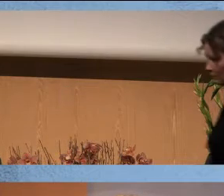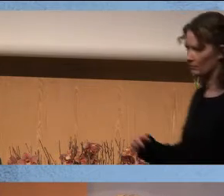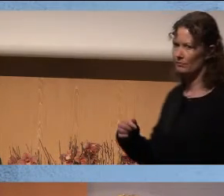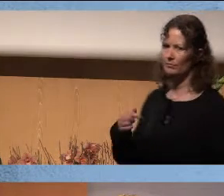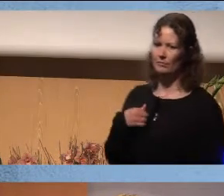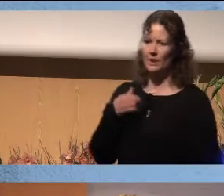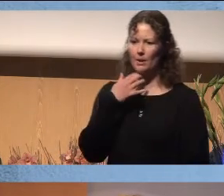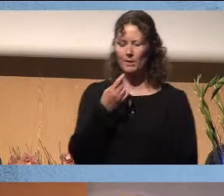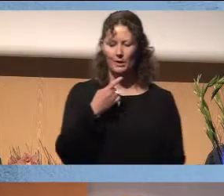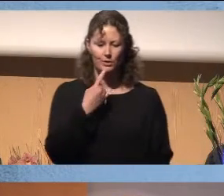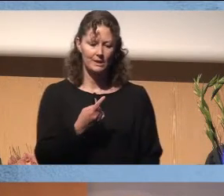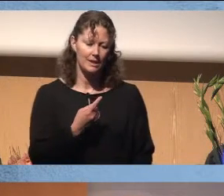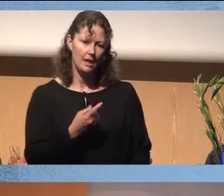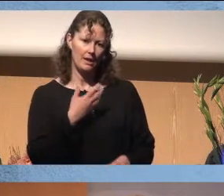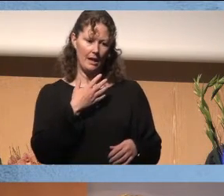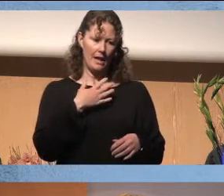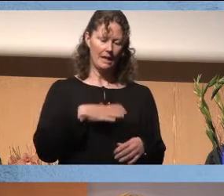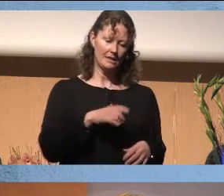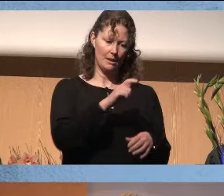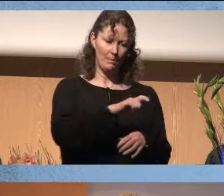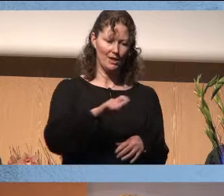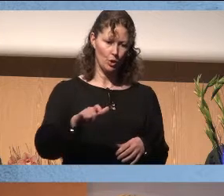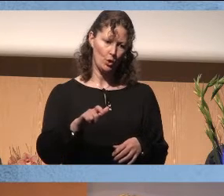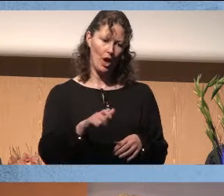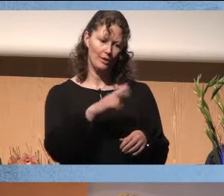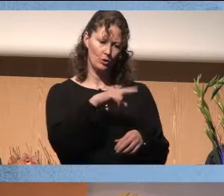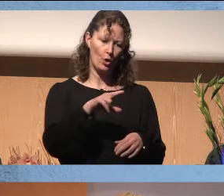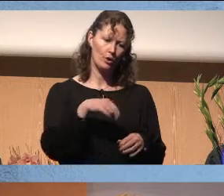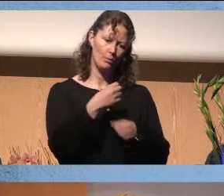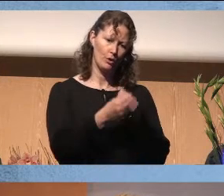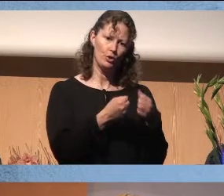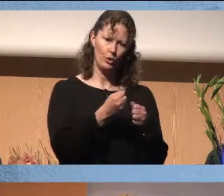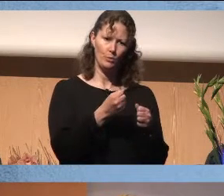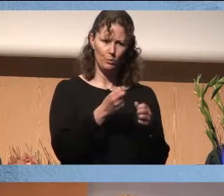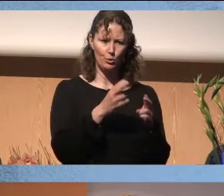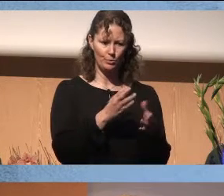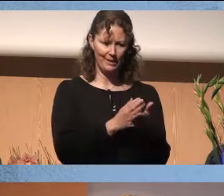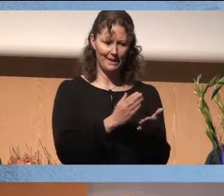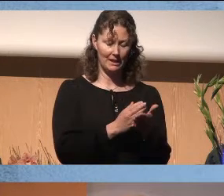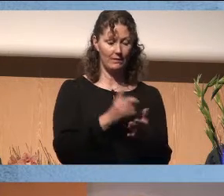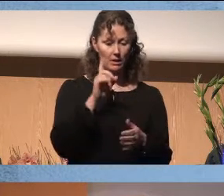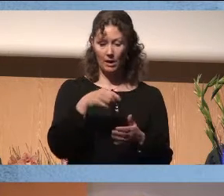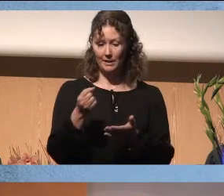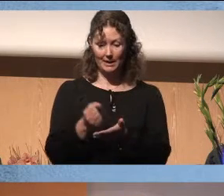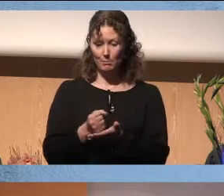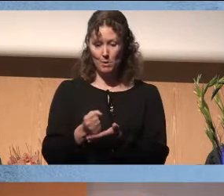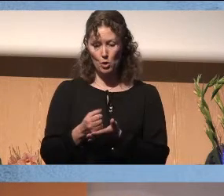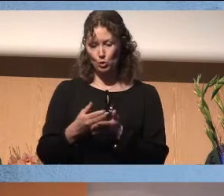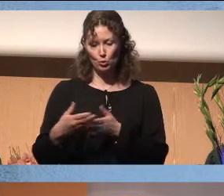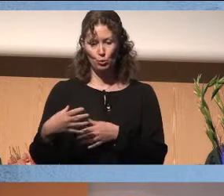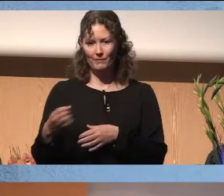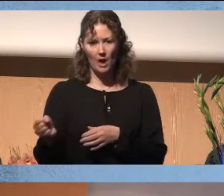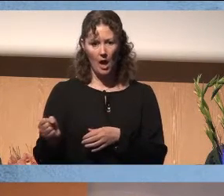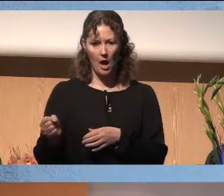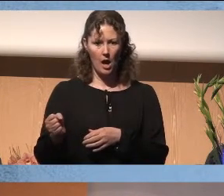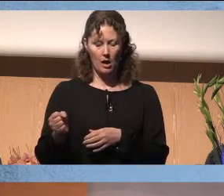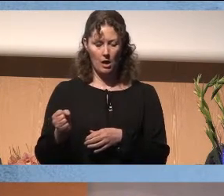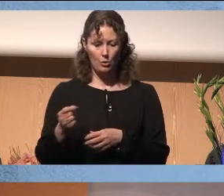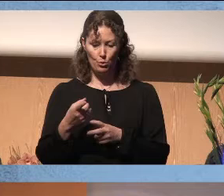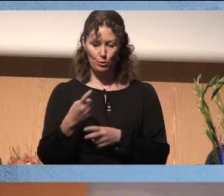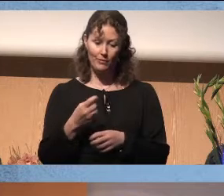Norge må brukes på retta og vranga. Vi kommer ikke til å få nok av dem, og vi kan ikke bemanne oss ut av utfordringene. Vi må jobbe